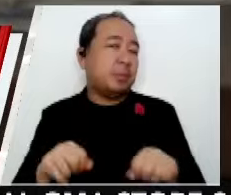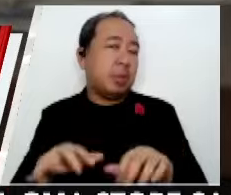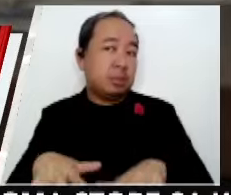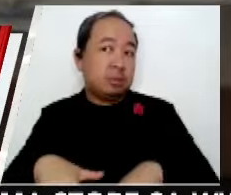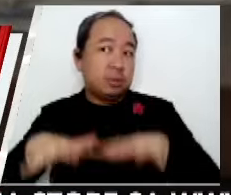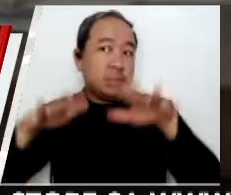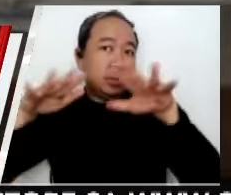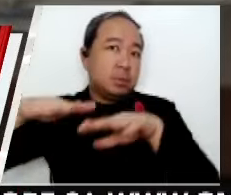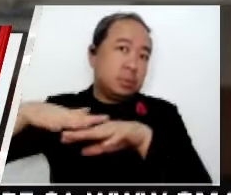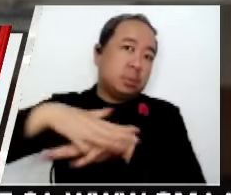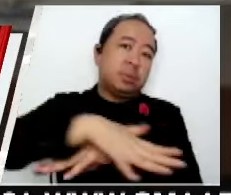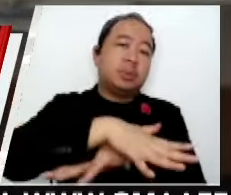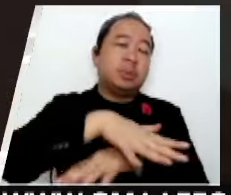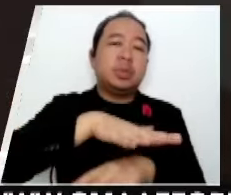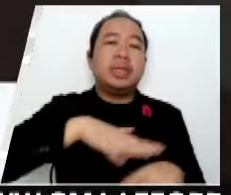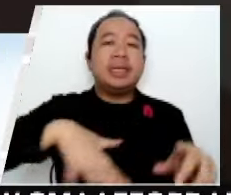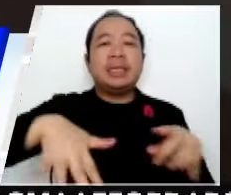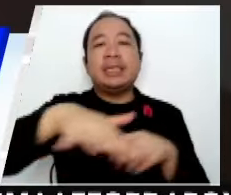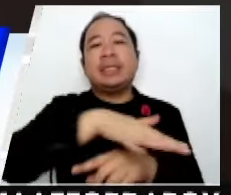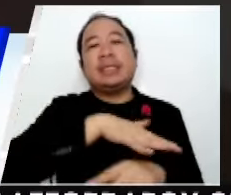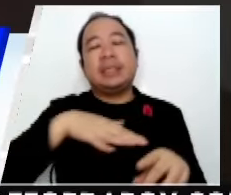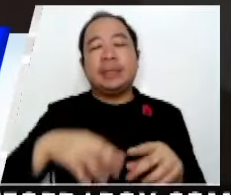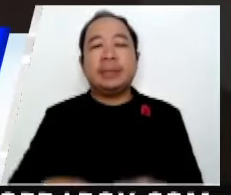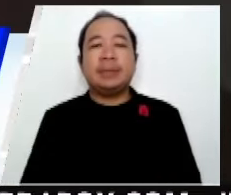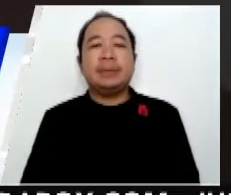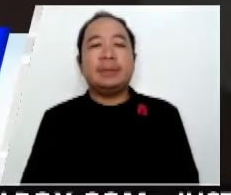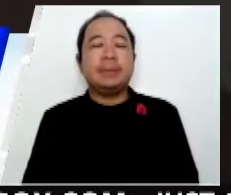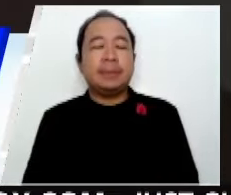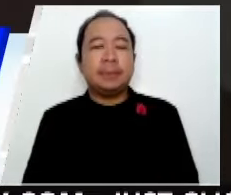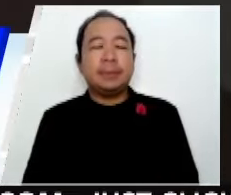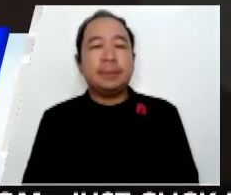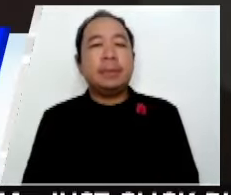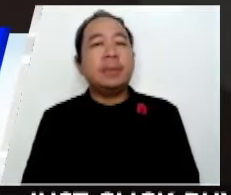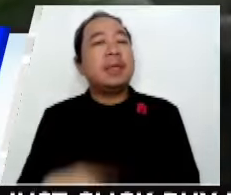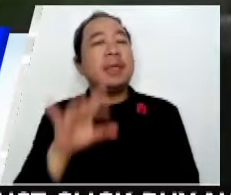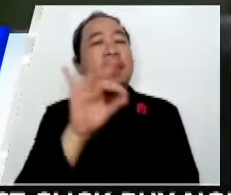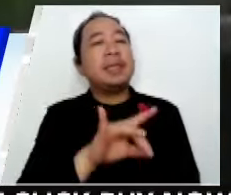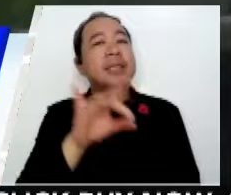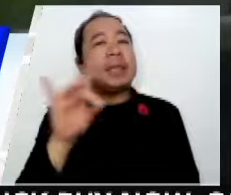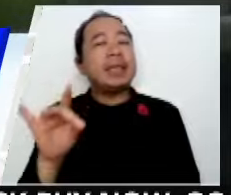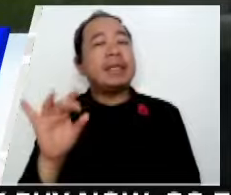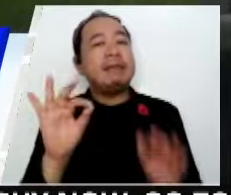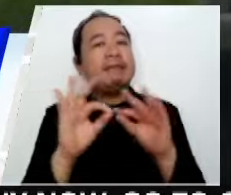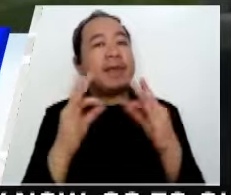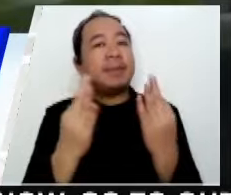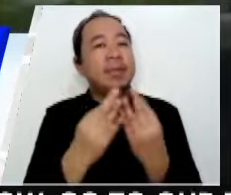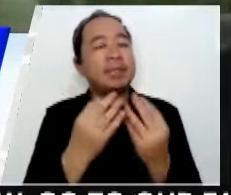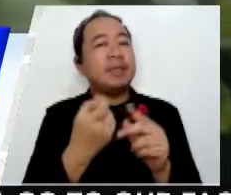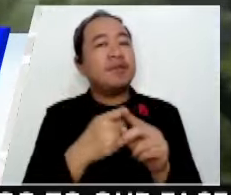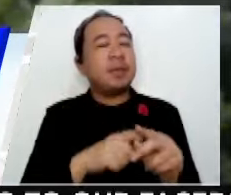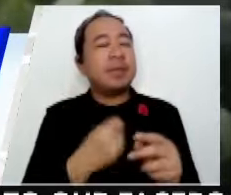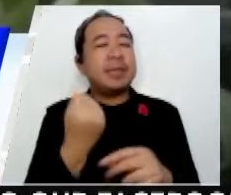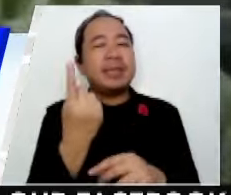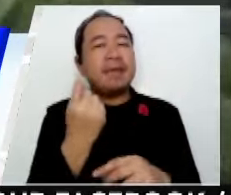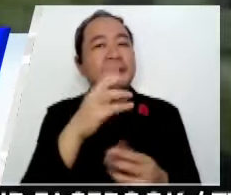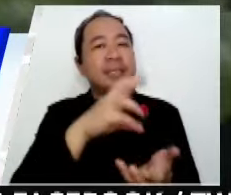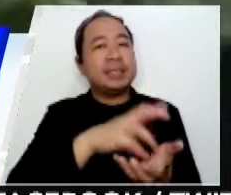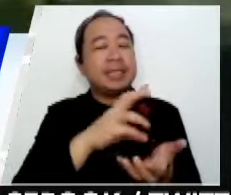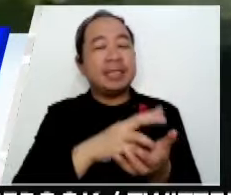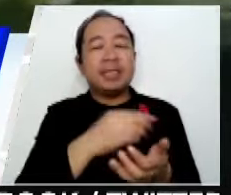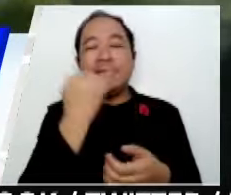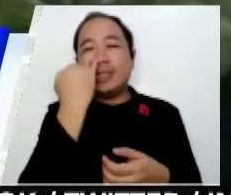dito lalo dito sa Metro Vigan po. 88 pamilya naman mula sa 11 bayan sa Ilocos Sur ang